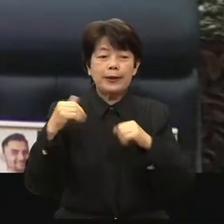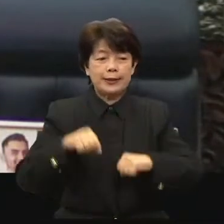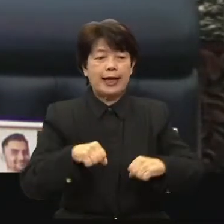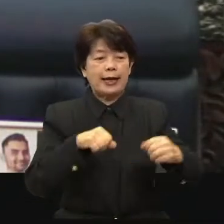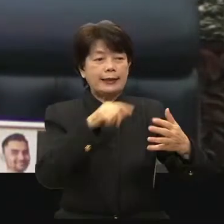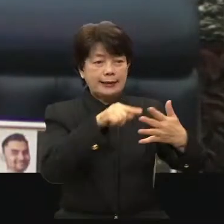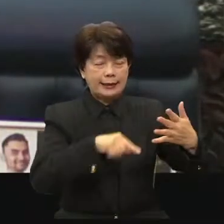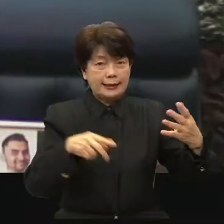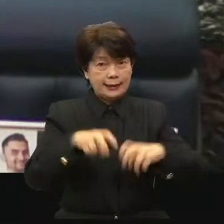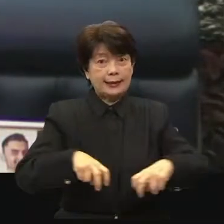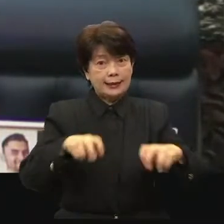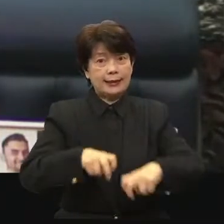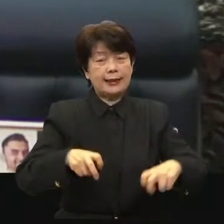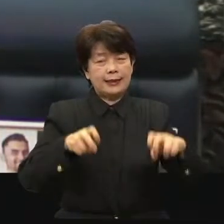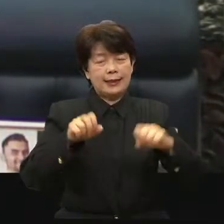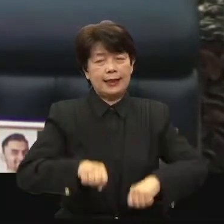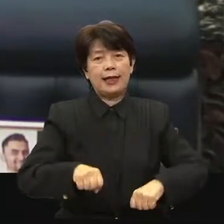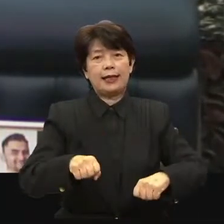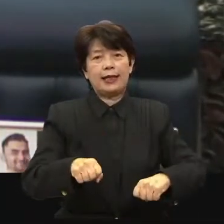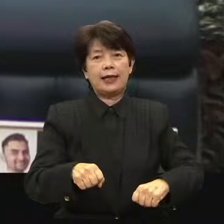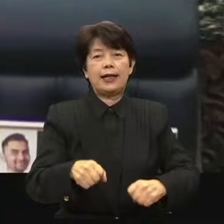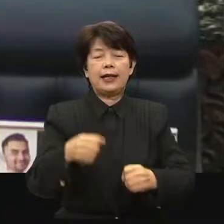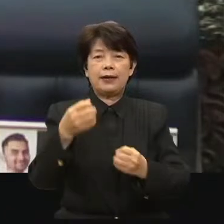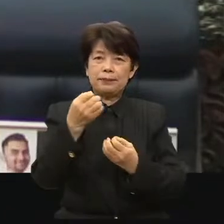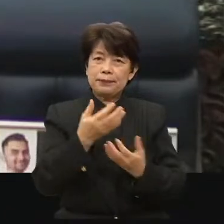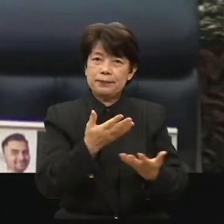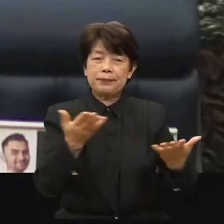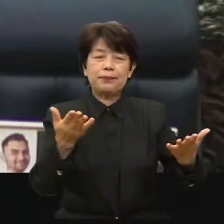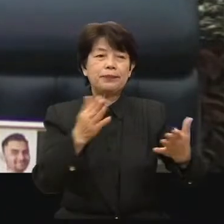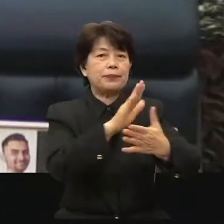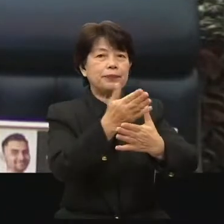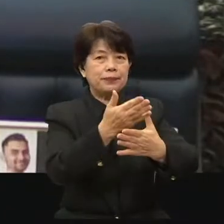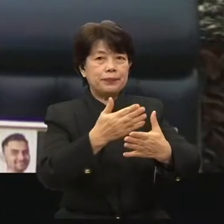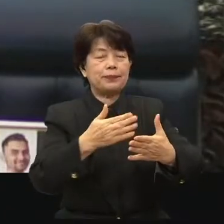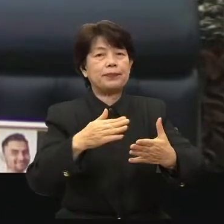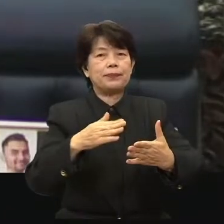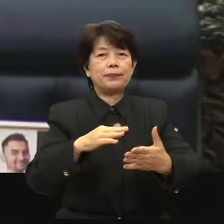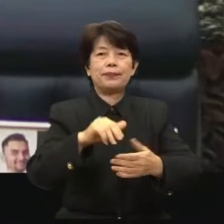perinci, maklumat yang lebih perinci sekiranya ada untuk kongsi dengan yang berhormat.